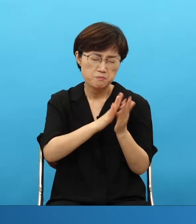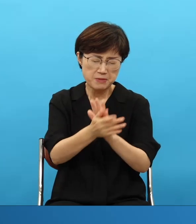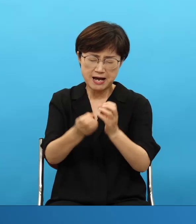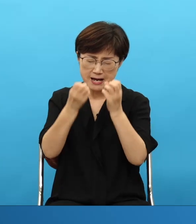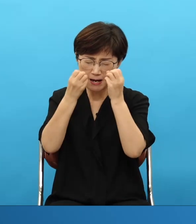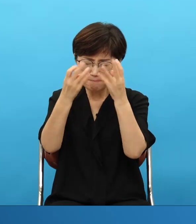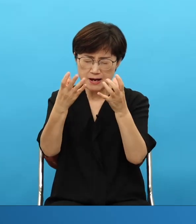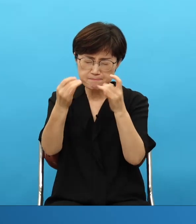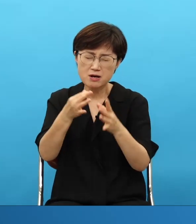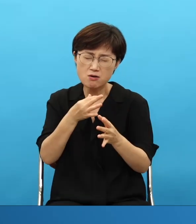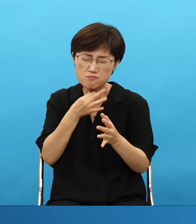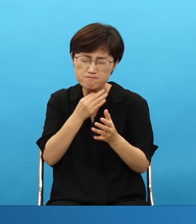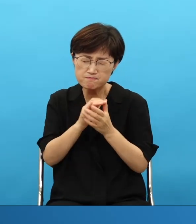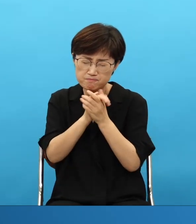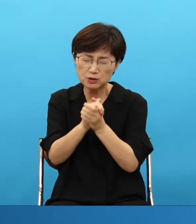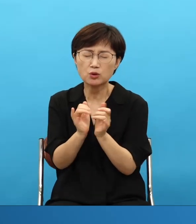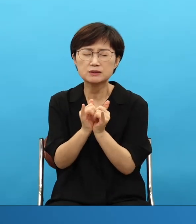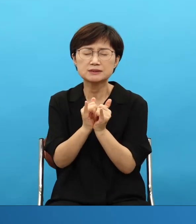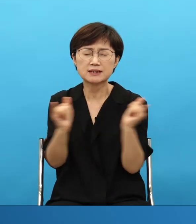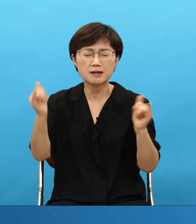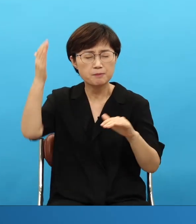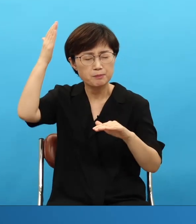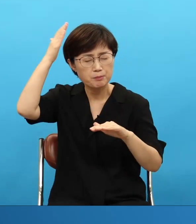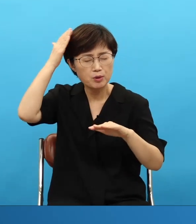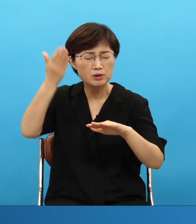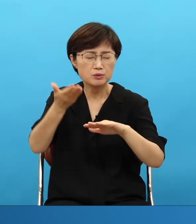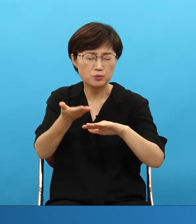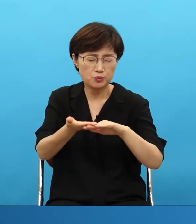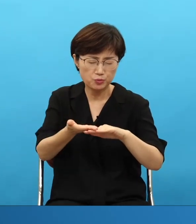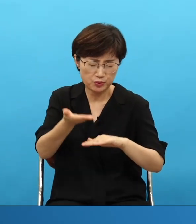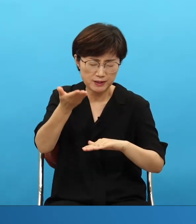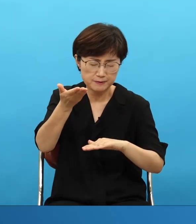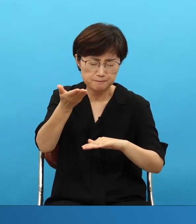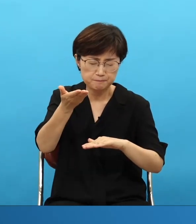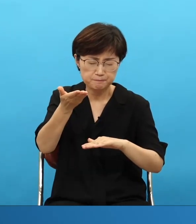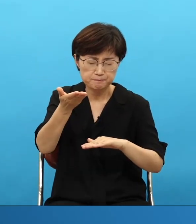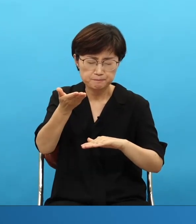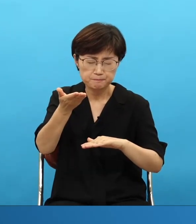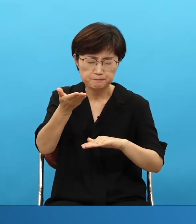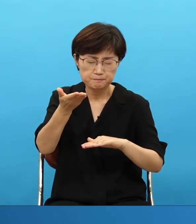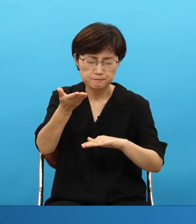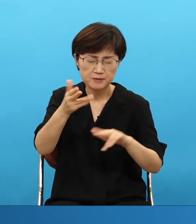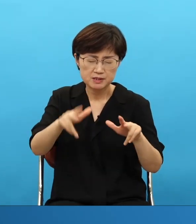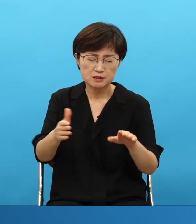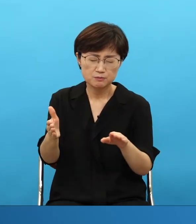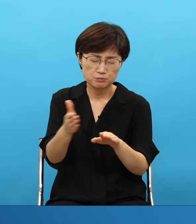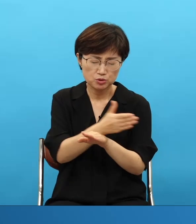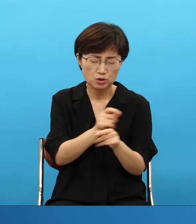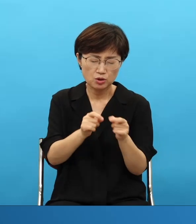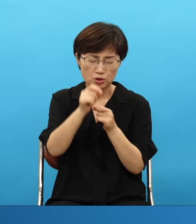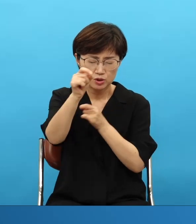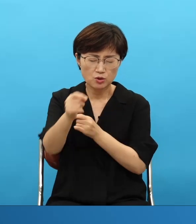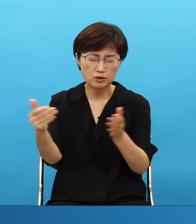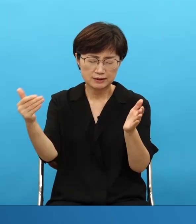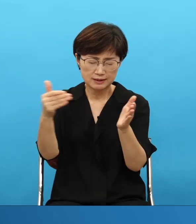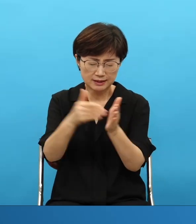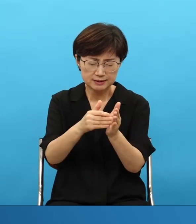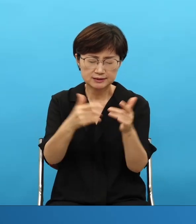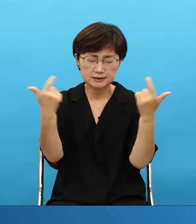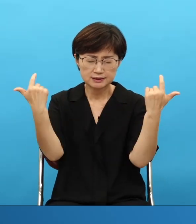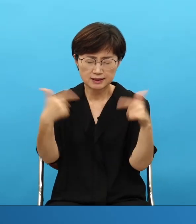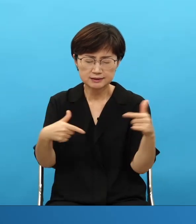하나님의 사람들 위해 Unto the people of God who will have the works of the recreation of the world to save it. 지금부터 영원까지 From